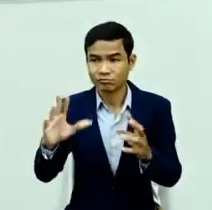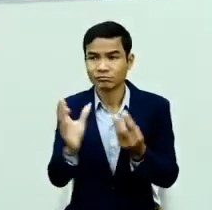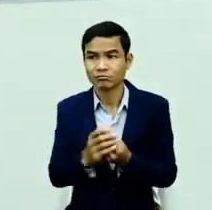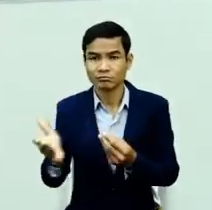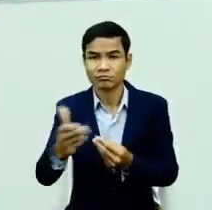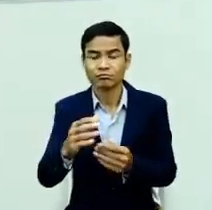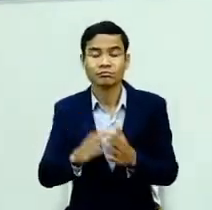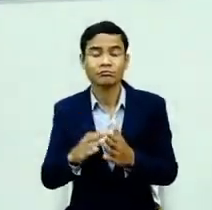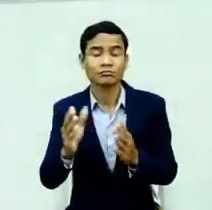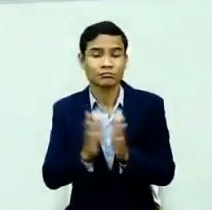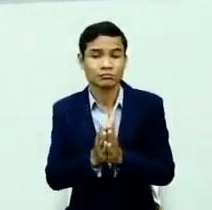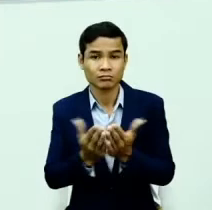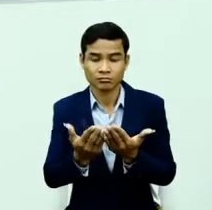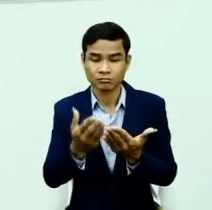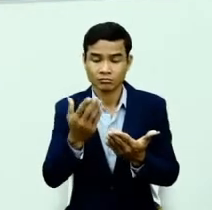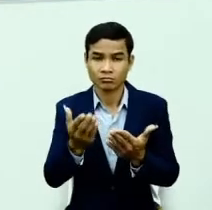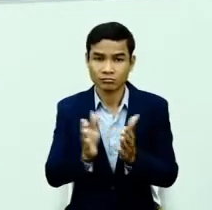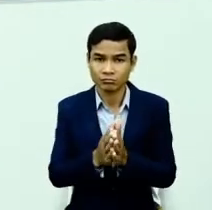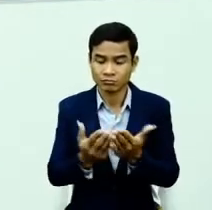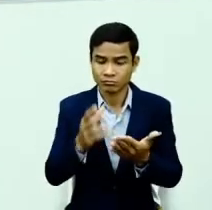được bà con tình ở khả nế.